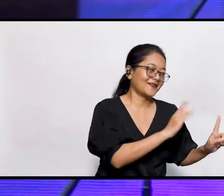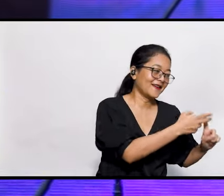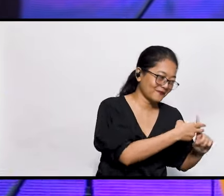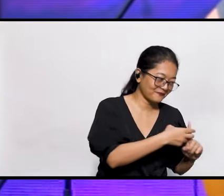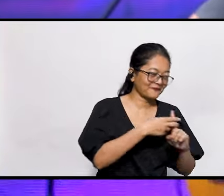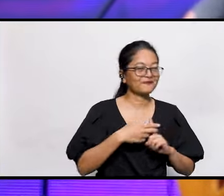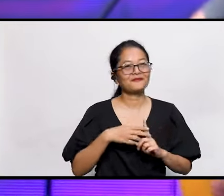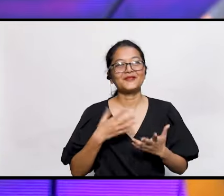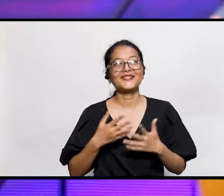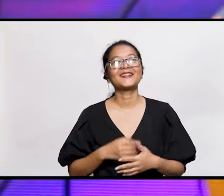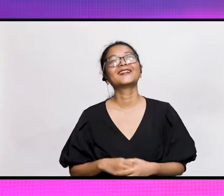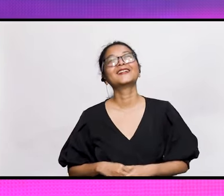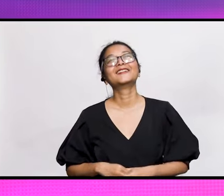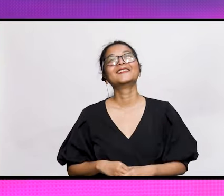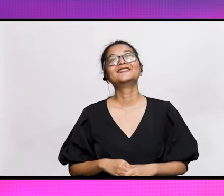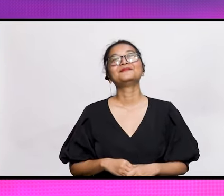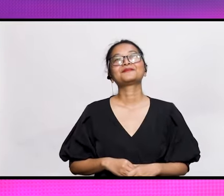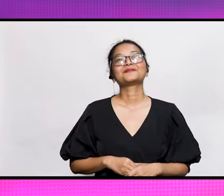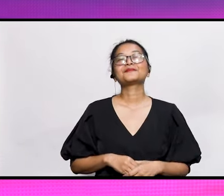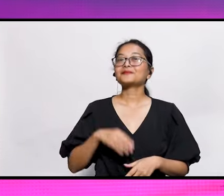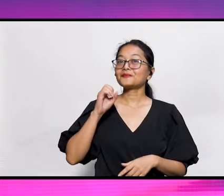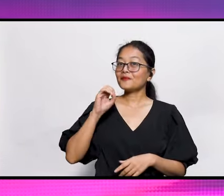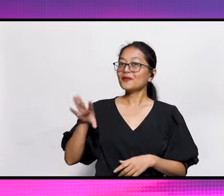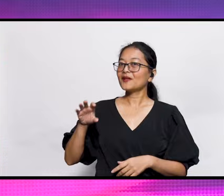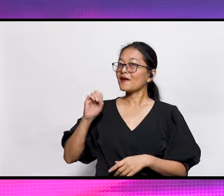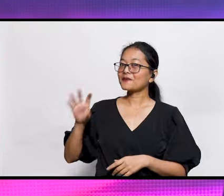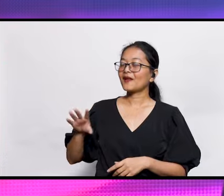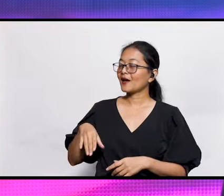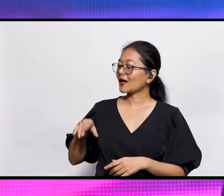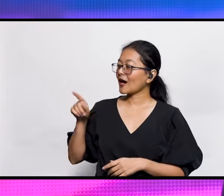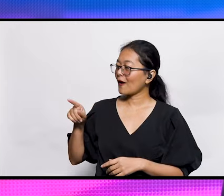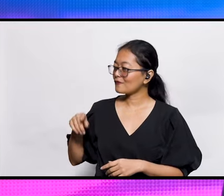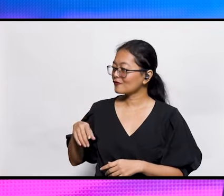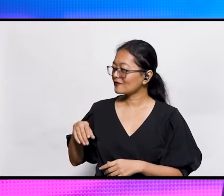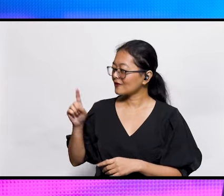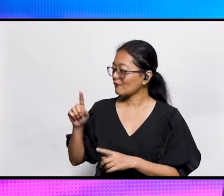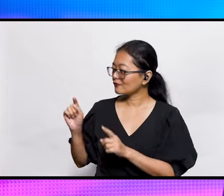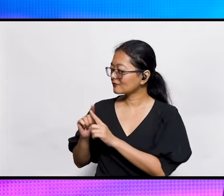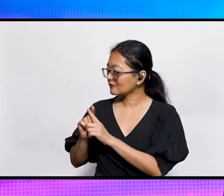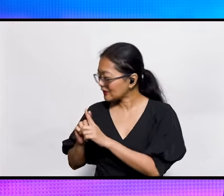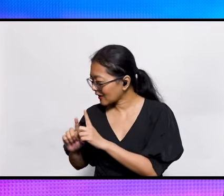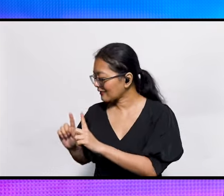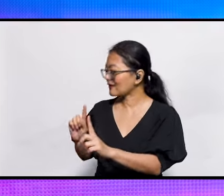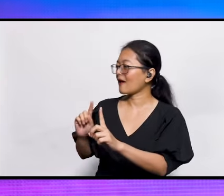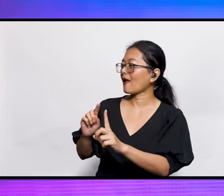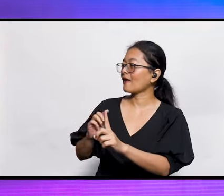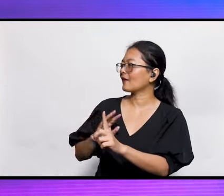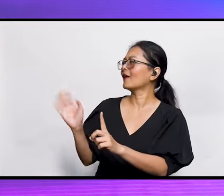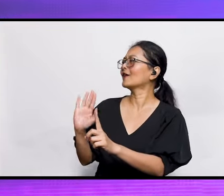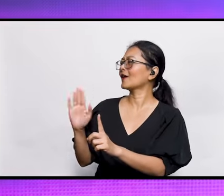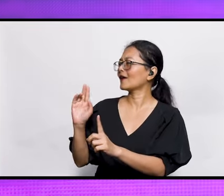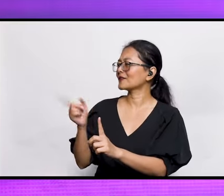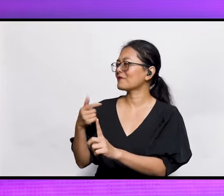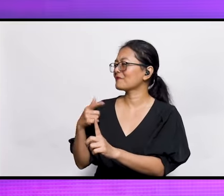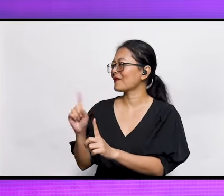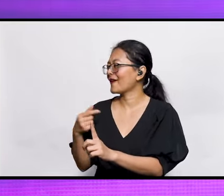Amin jangan omong kamu gak ke kamu katakan kamu gak akan ketinggalan karena ada aku katakan begitu kamu gak akan ketinggalan karena ada aku Come